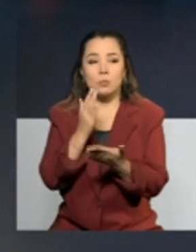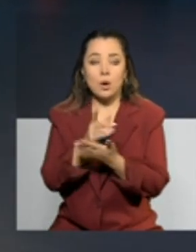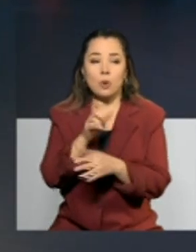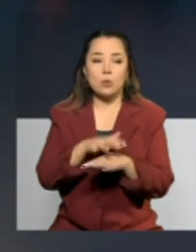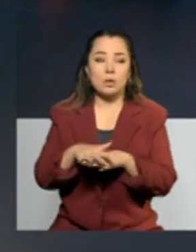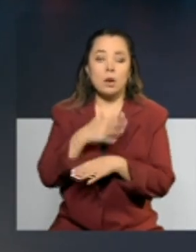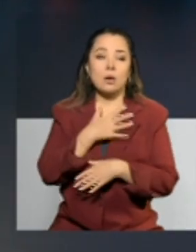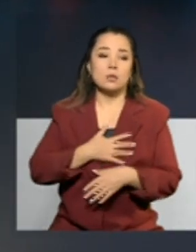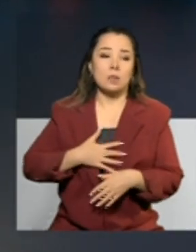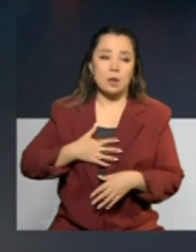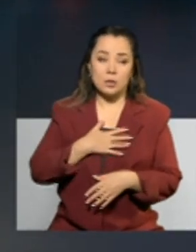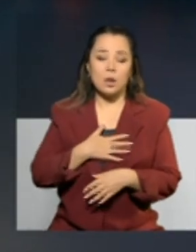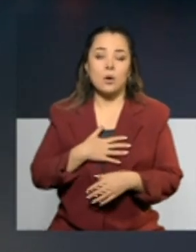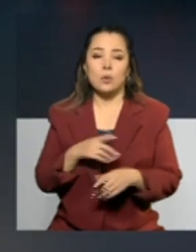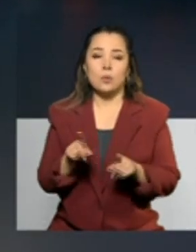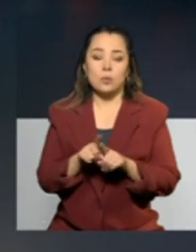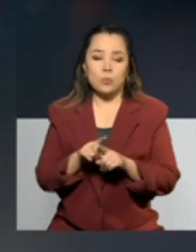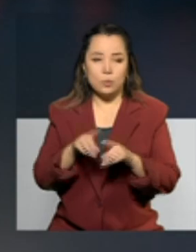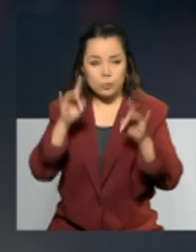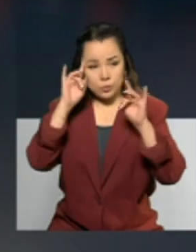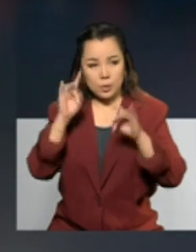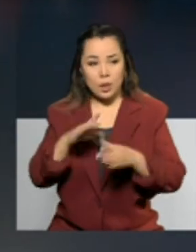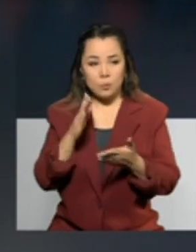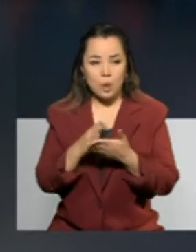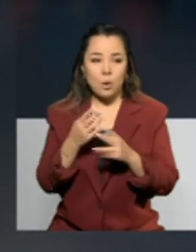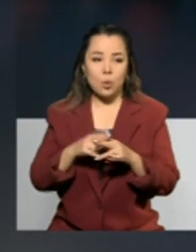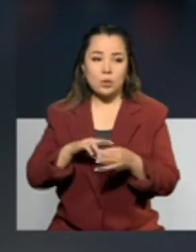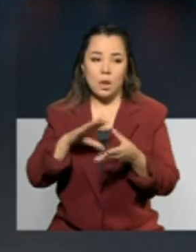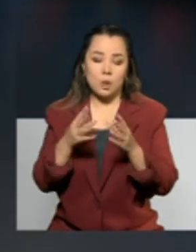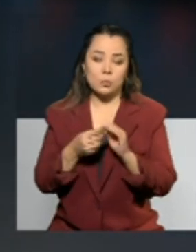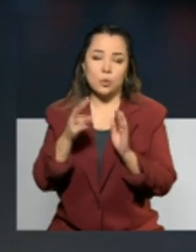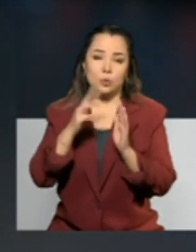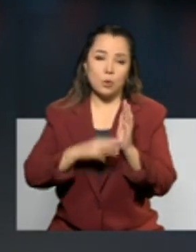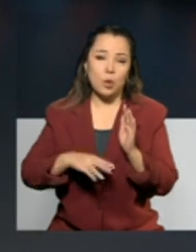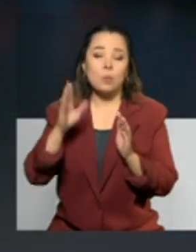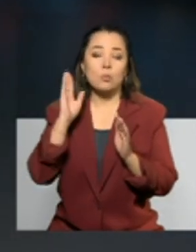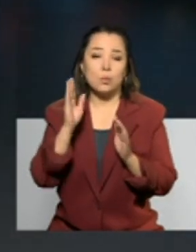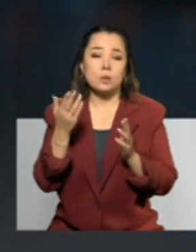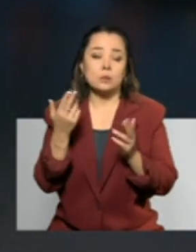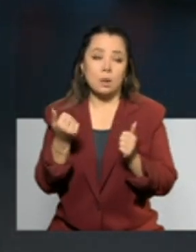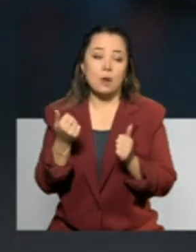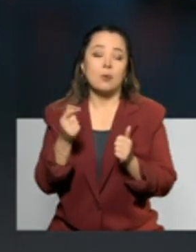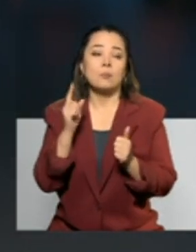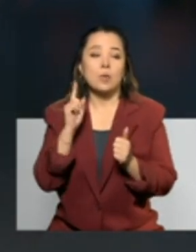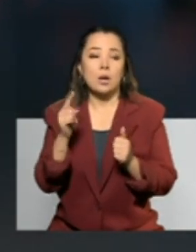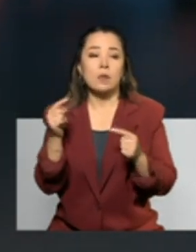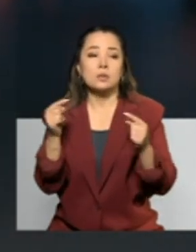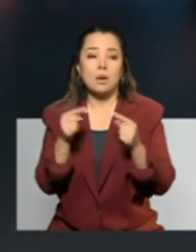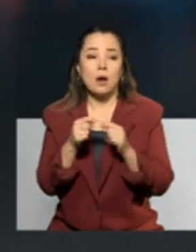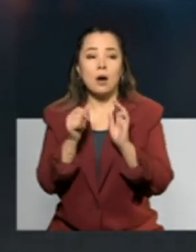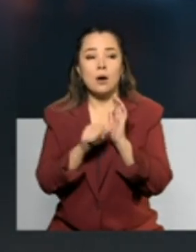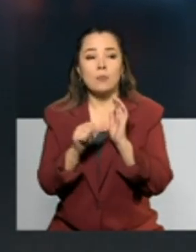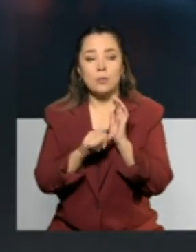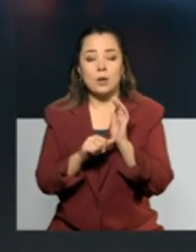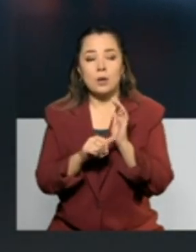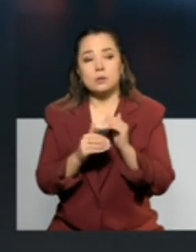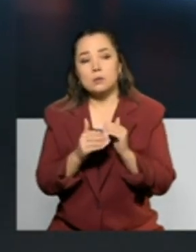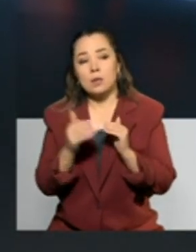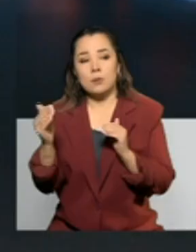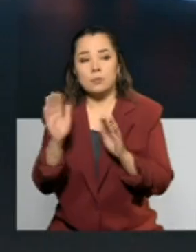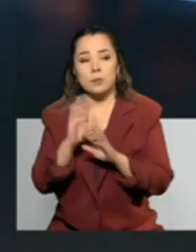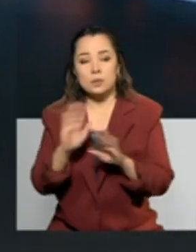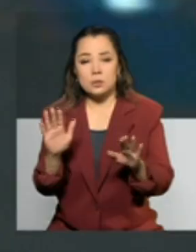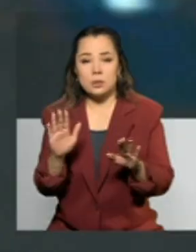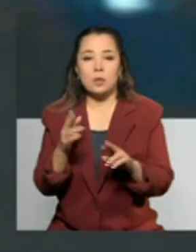жұрт алаңдап тіпті үрпиісіп қалды. Мұндай көлемдегі айыппұл болады, бірақ нақ 60-тан асырғанда